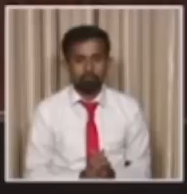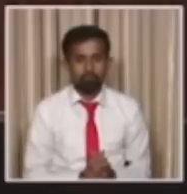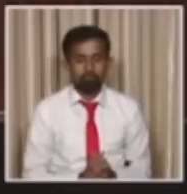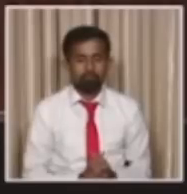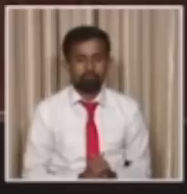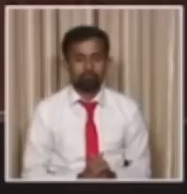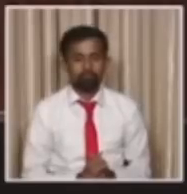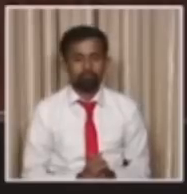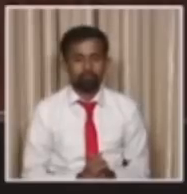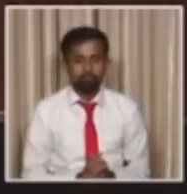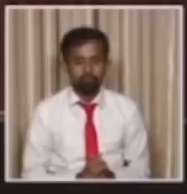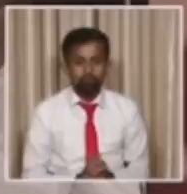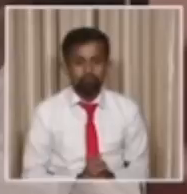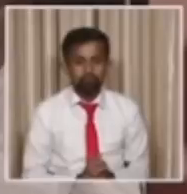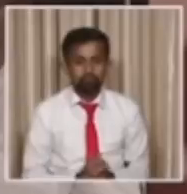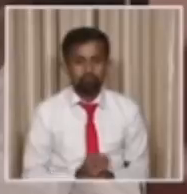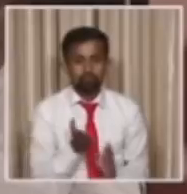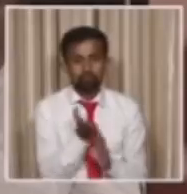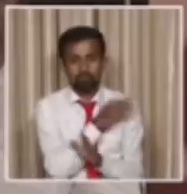ඉතින් මේ දැන්